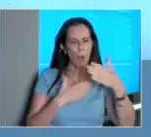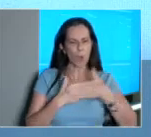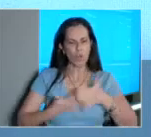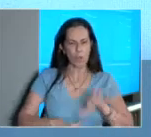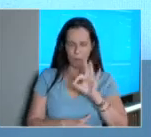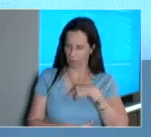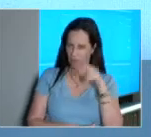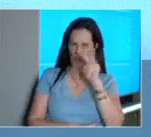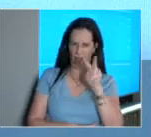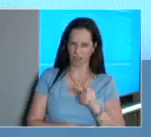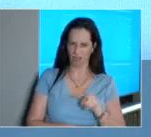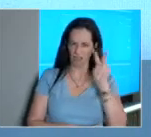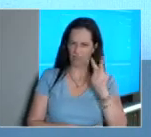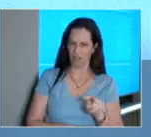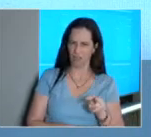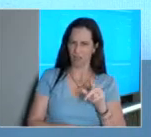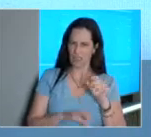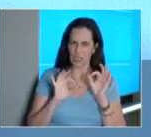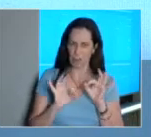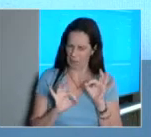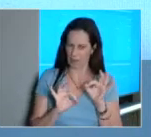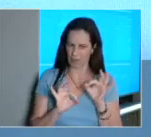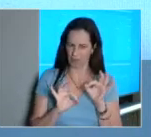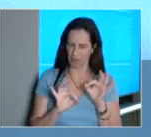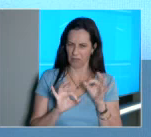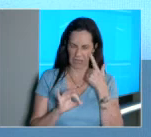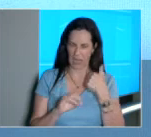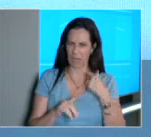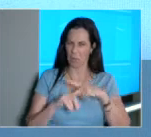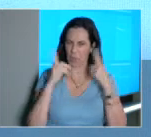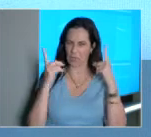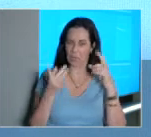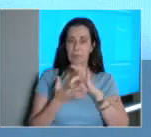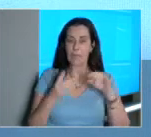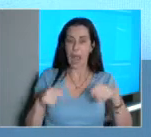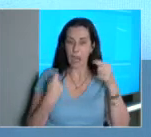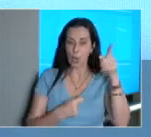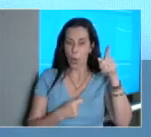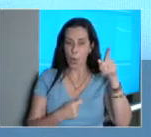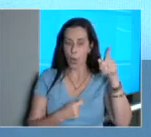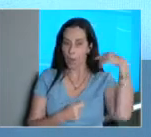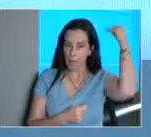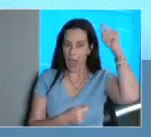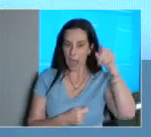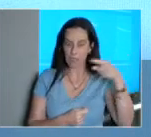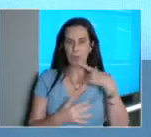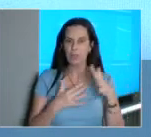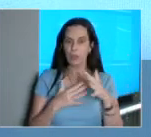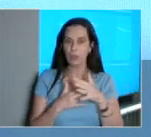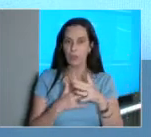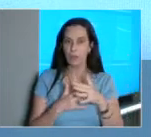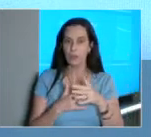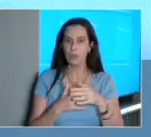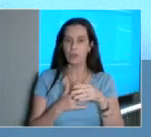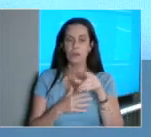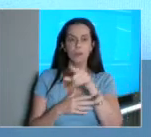לכם, קראתי את הידיעה הזאת, היא בהחלט נשמעת מאוד מוזרה. משרד החינוך בגדה הודיע על בחינת האירוע, שמות